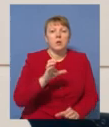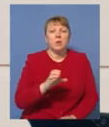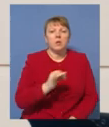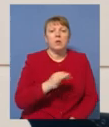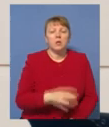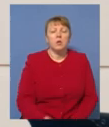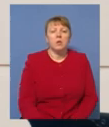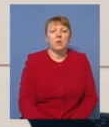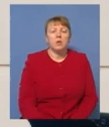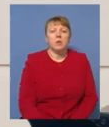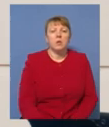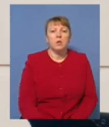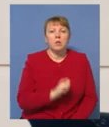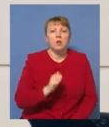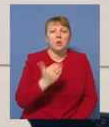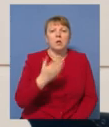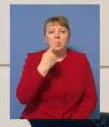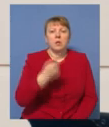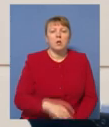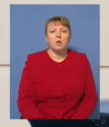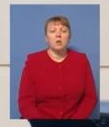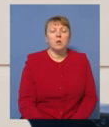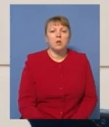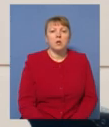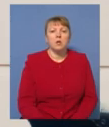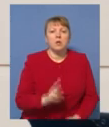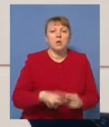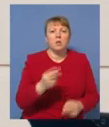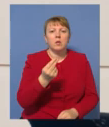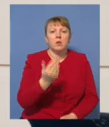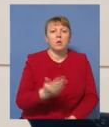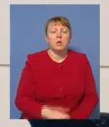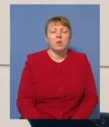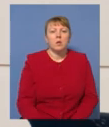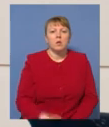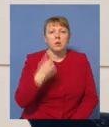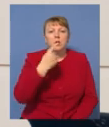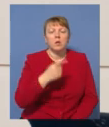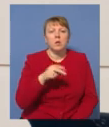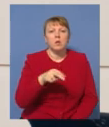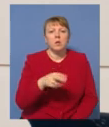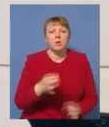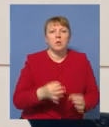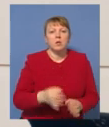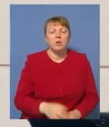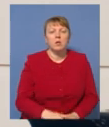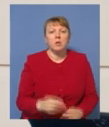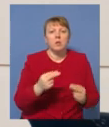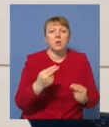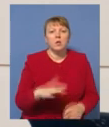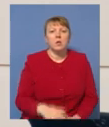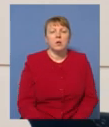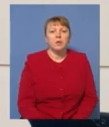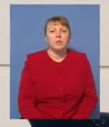образом. Сама организация. Да, сама организация, потому что она потеряла деньги. А лицо, она идет как